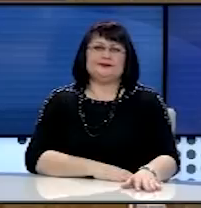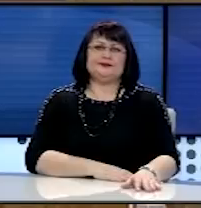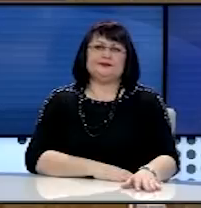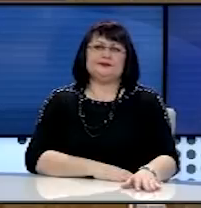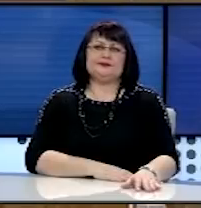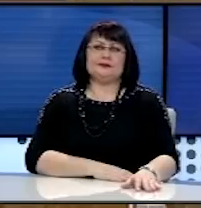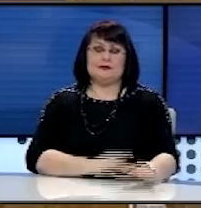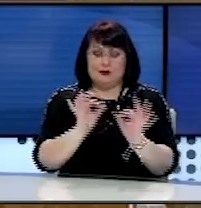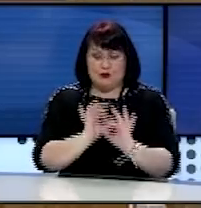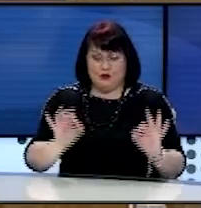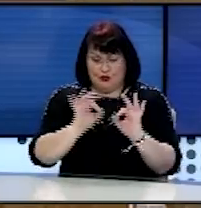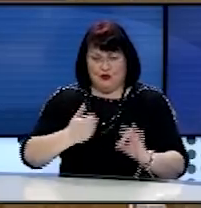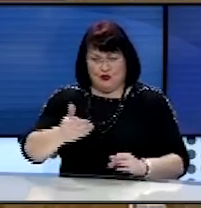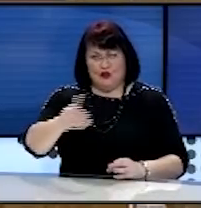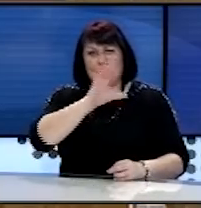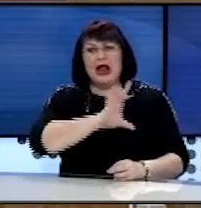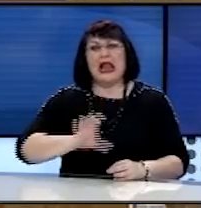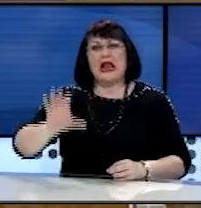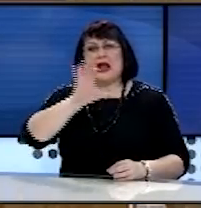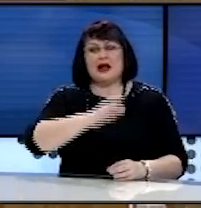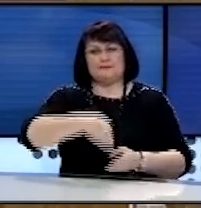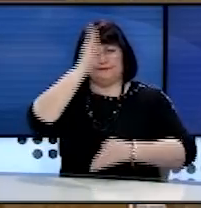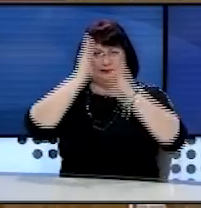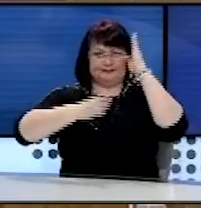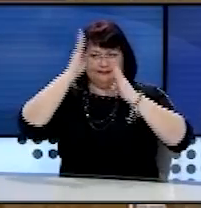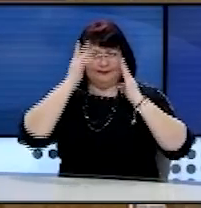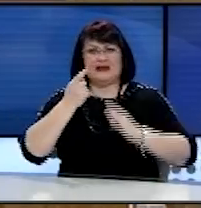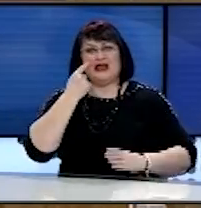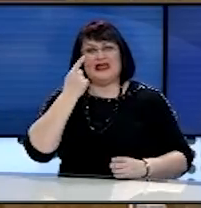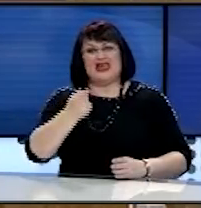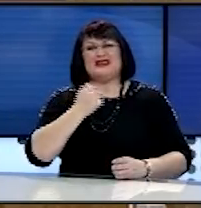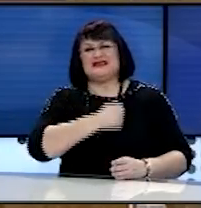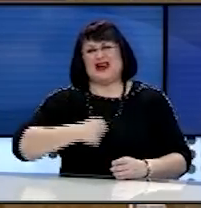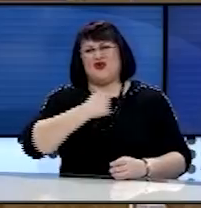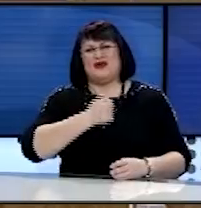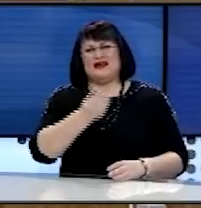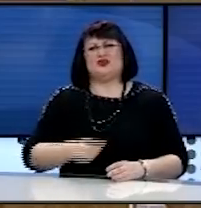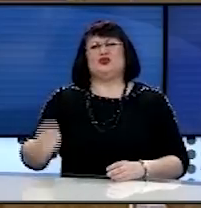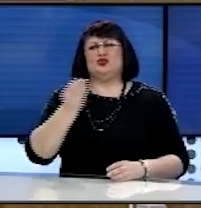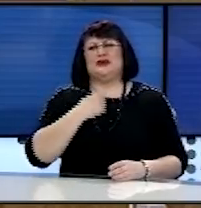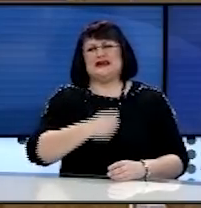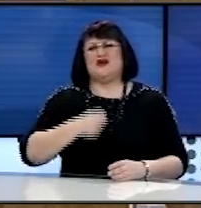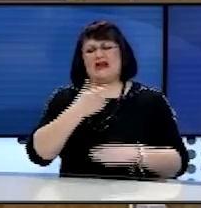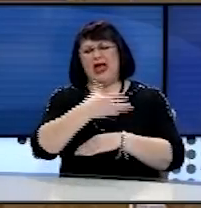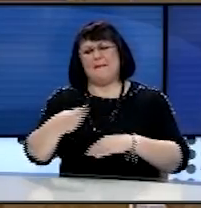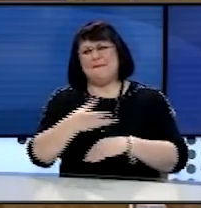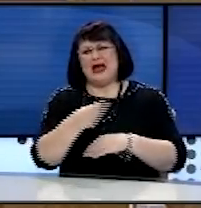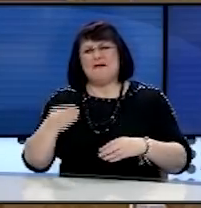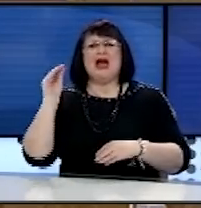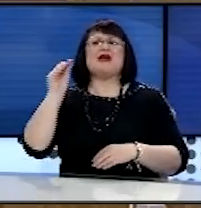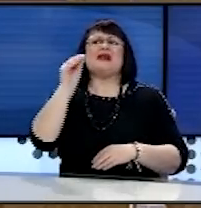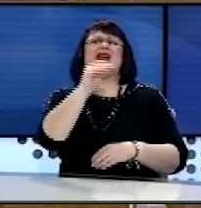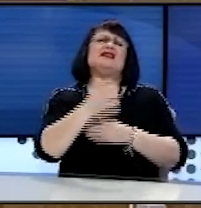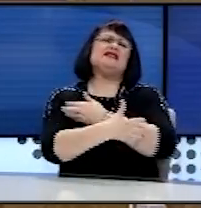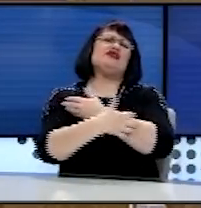Είναι τα προεόρτια που οι λαοί θα πληρώσουν με περισσότερες τραγωδίες, περισσότερο αίμα, εκμετάλλευση